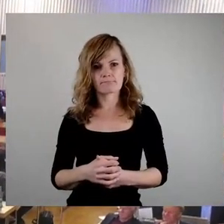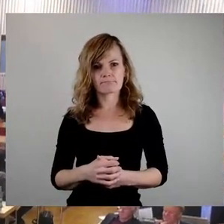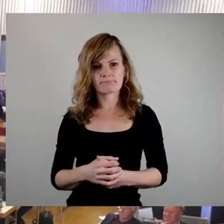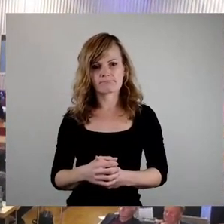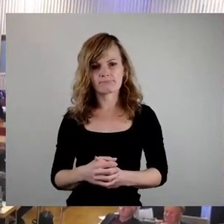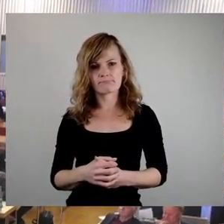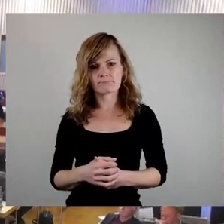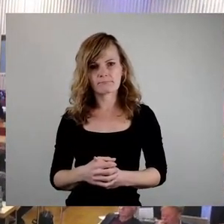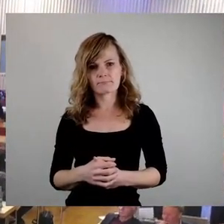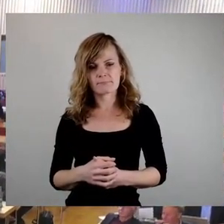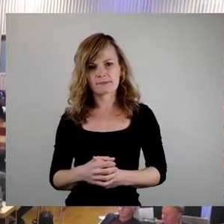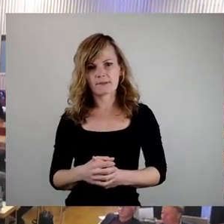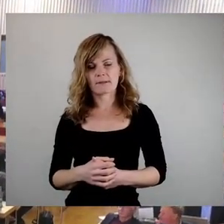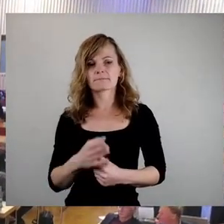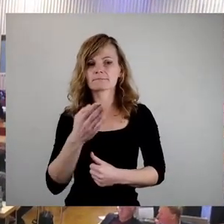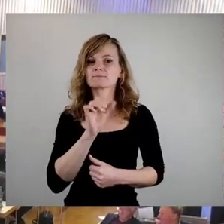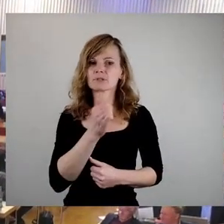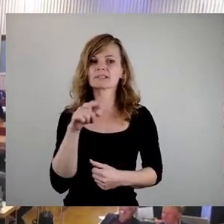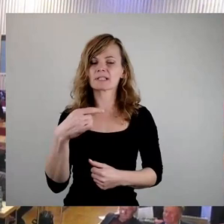Mach mal erst Thorsten Schulze, dann Herr Latschinski.